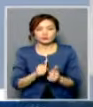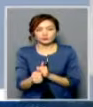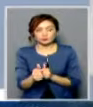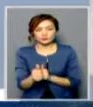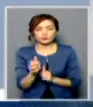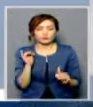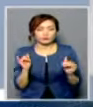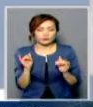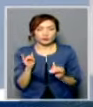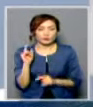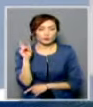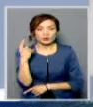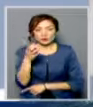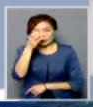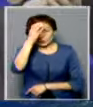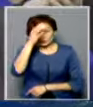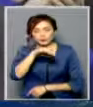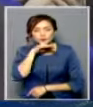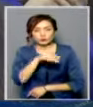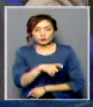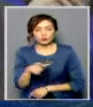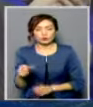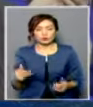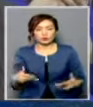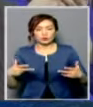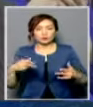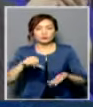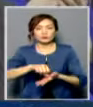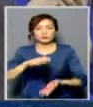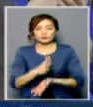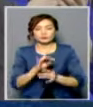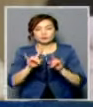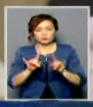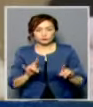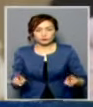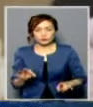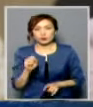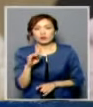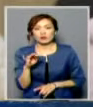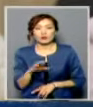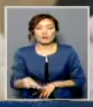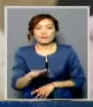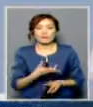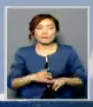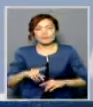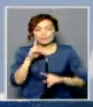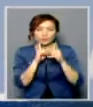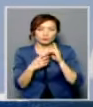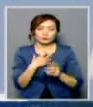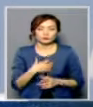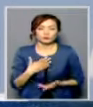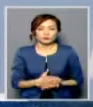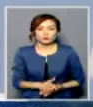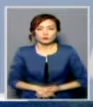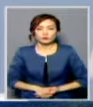қатарлы университеттерінен академик профессорлар онлайн режимде қатысты. Алғаш сөз алған облыс әкімі аталған жиынның маңыздылығын